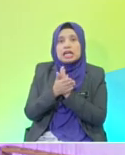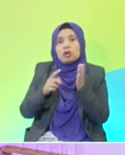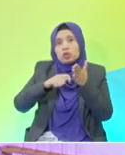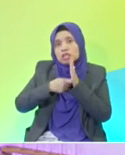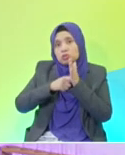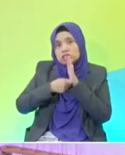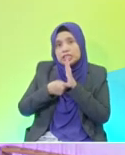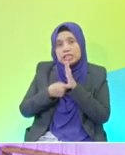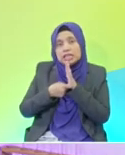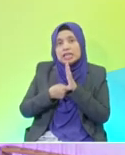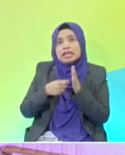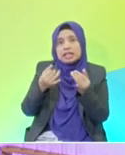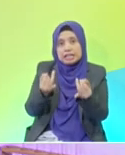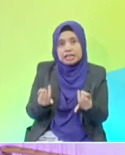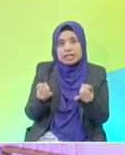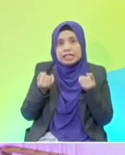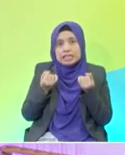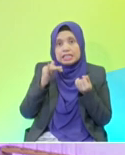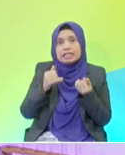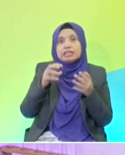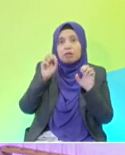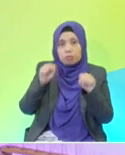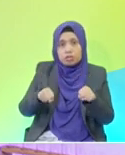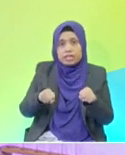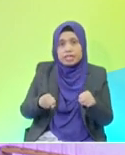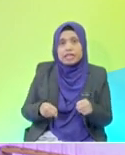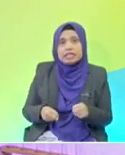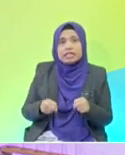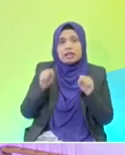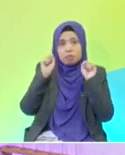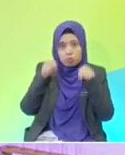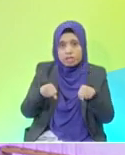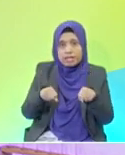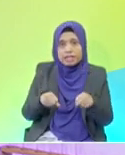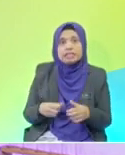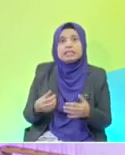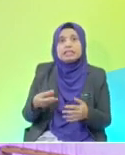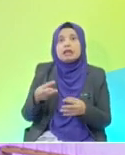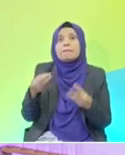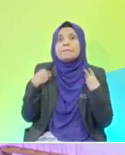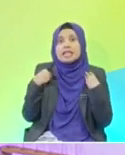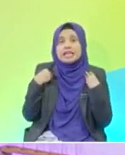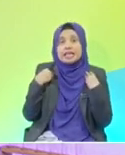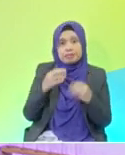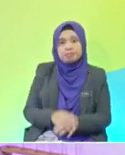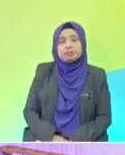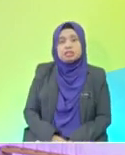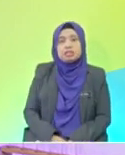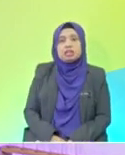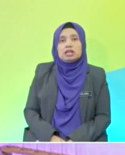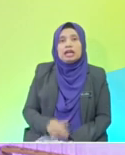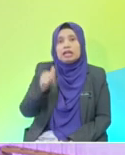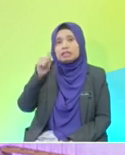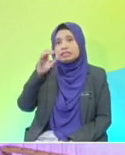yaitu keinginan yang mampu dimiliki manakala e b dan c merupakan pengganggu atau